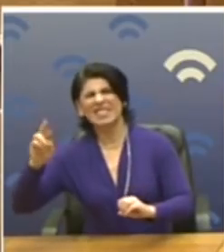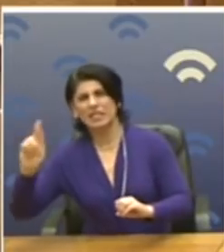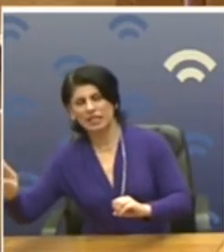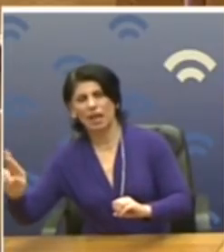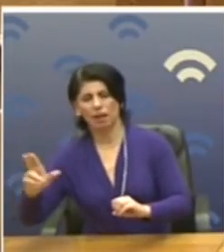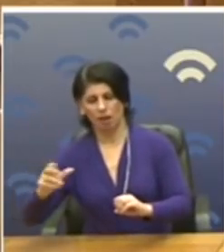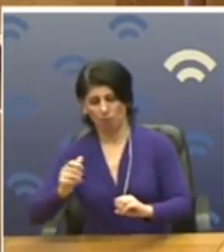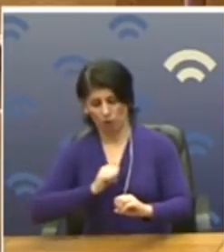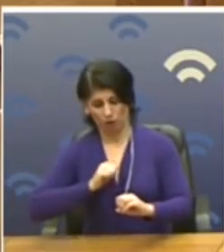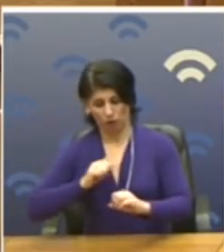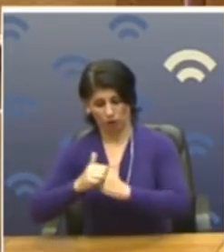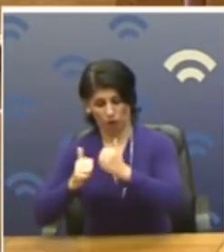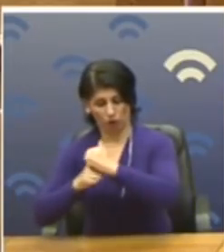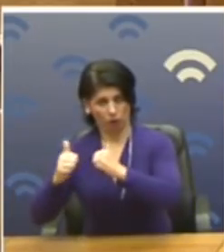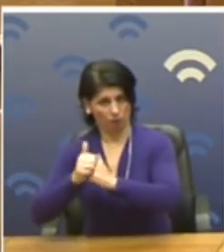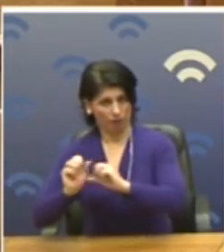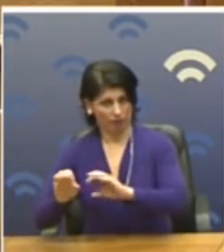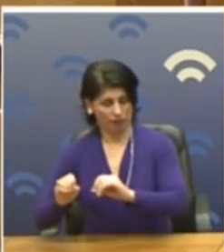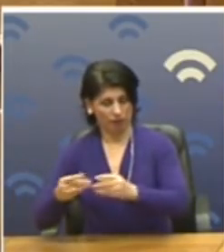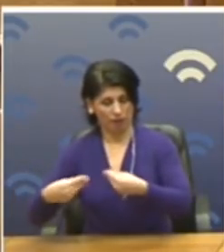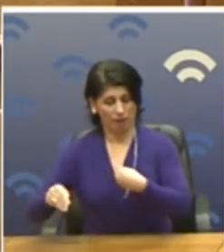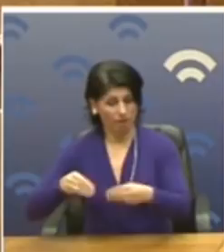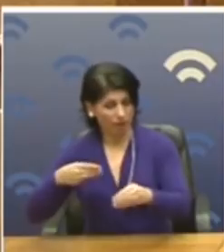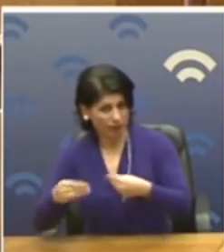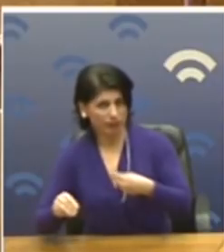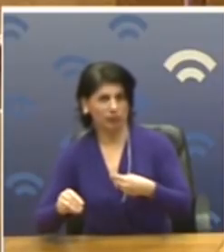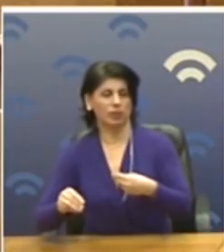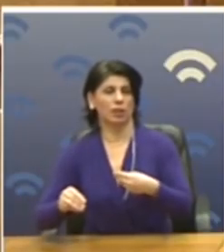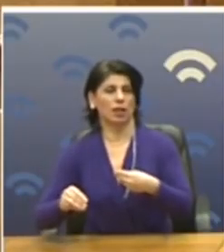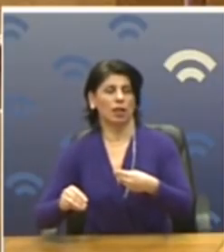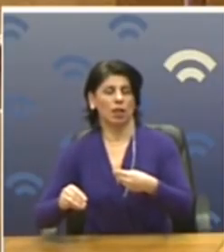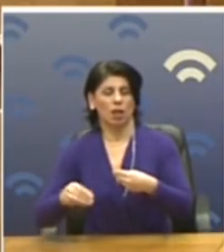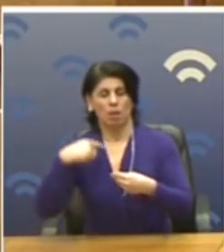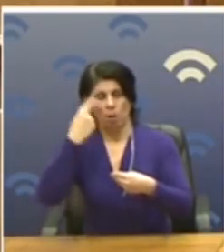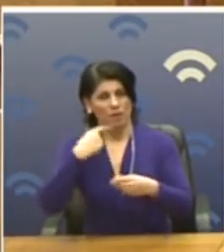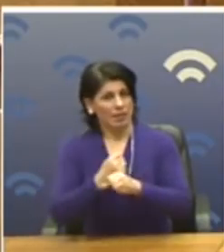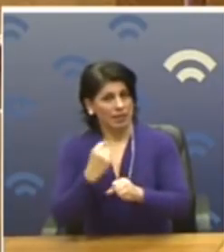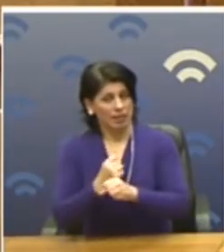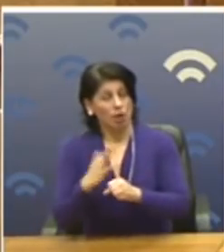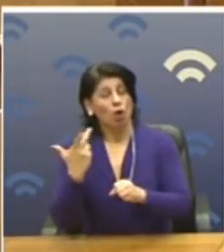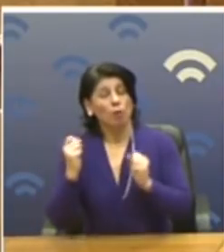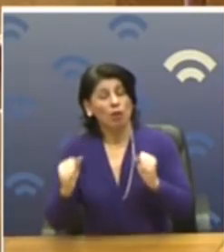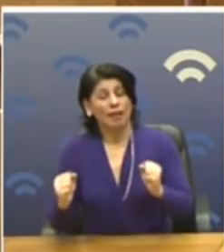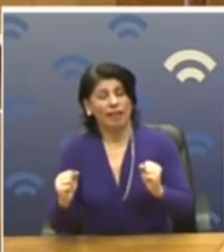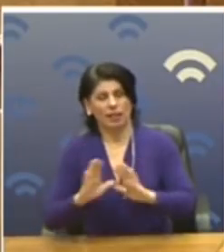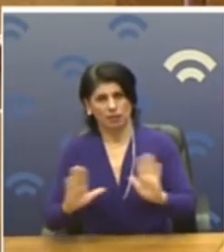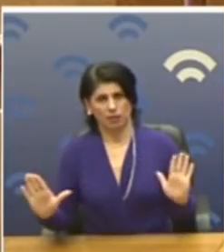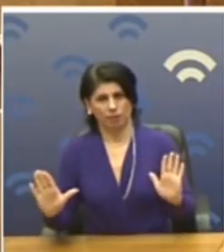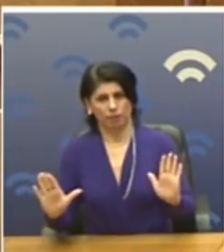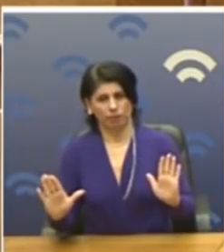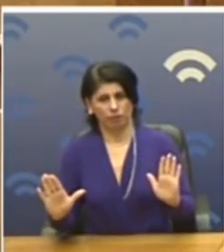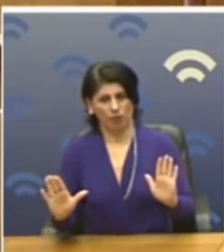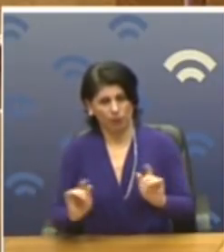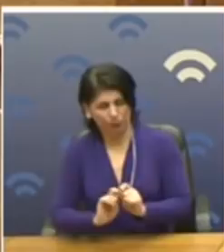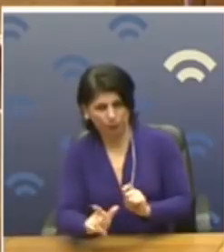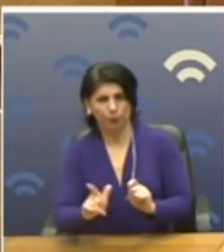δική σας είναι η ευελιξία στην αγορά εργασίας και όποιος αντέξει. Επιλογή δική σας ήταν η υπονόμευση